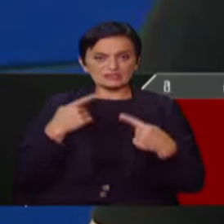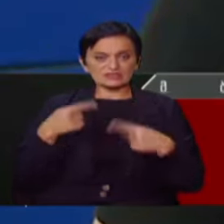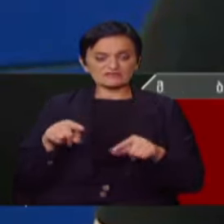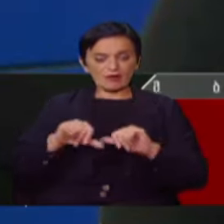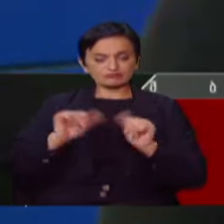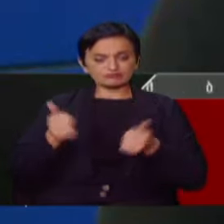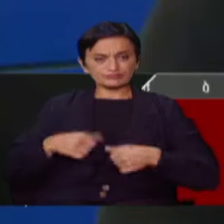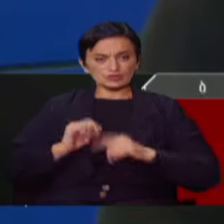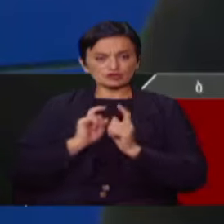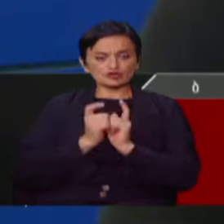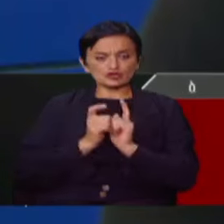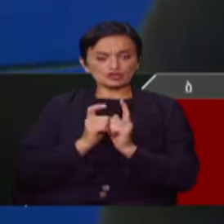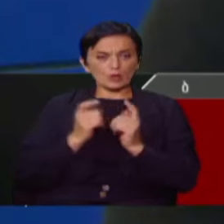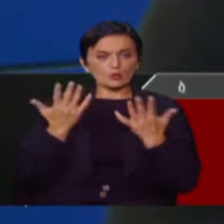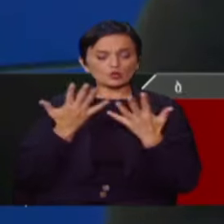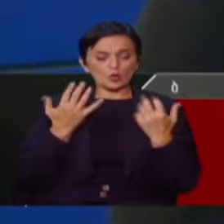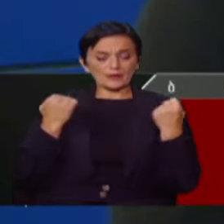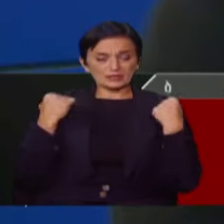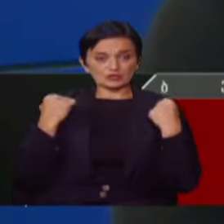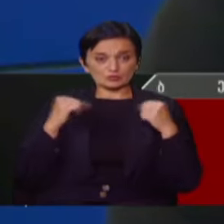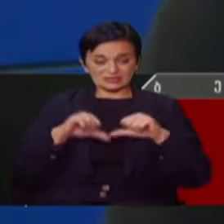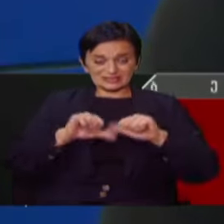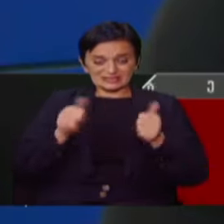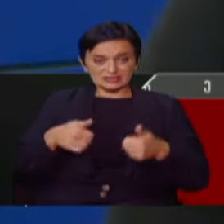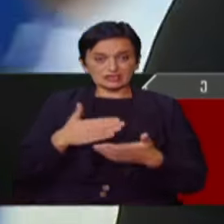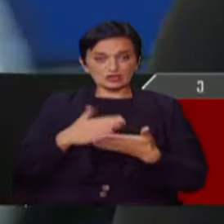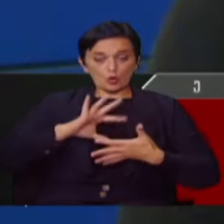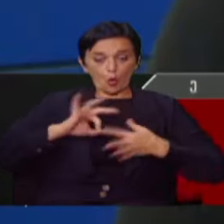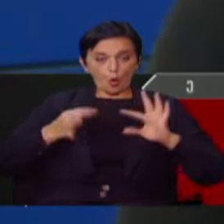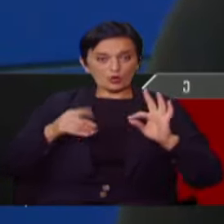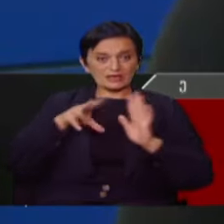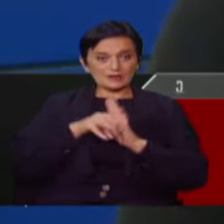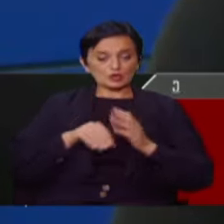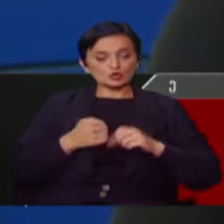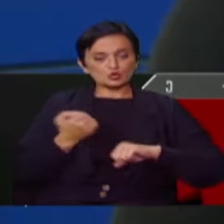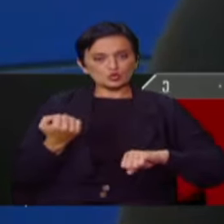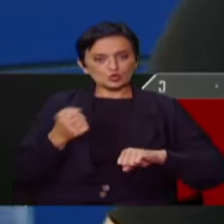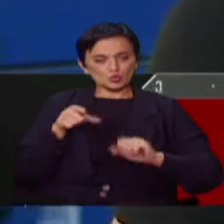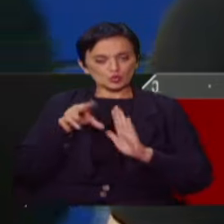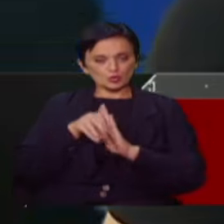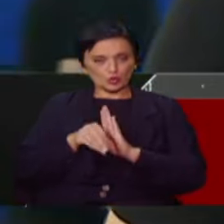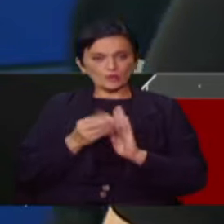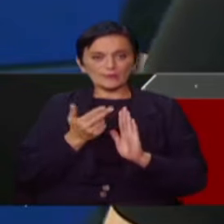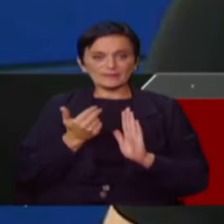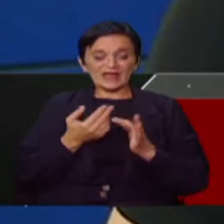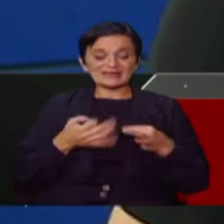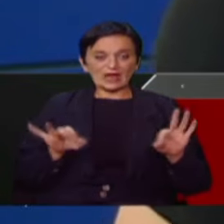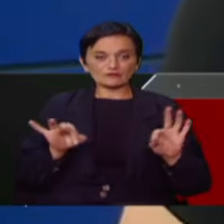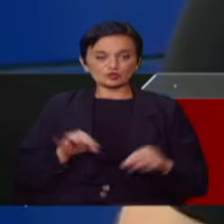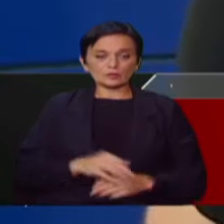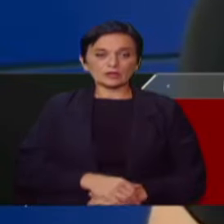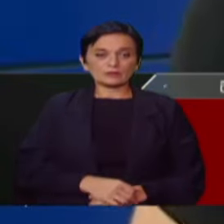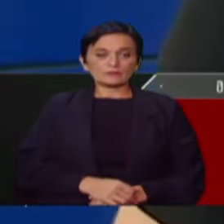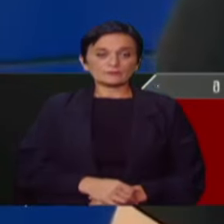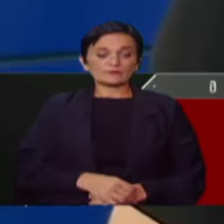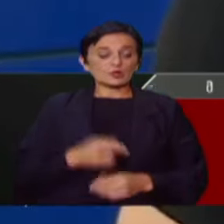ჯიდაობისაც, რომელიც სპორტებით, რომელიც სტილებით არის ოლიმპიადაზე, ასე ვთქვათ, ძიუდოს, ბერძნულობას და თავისუფალს რა.